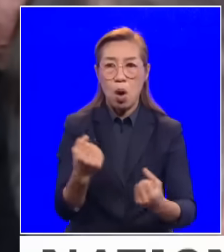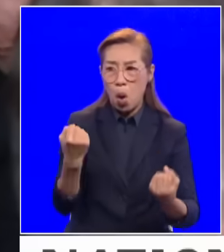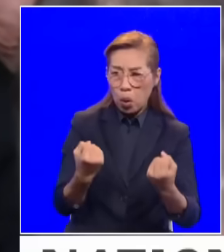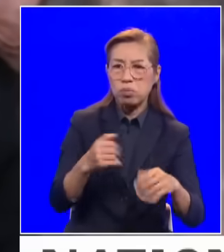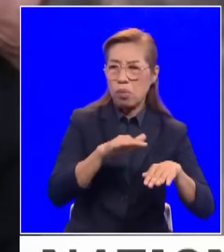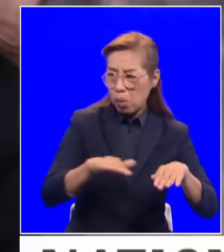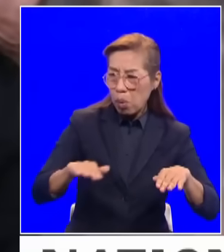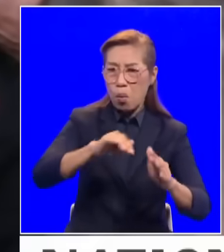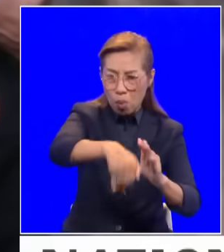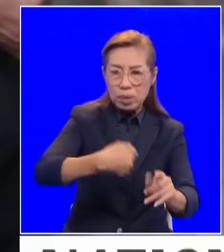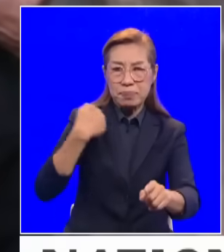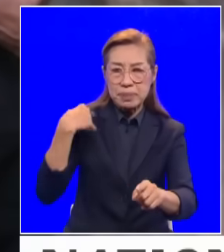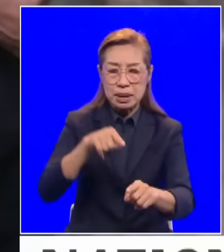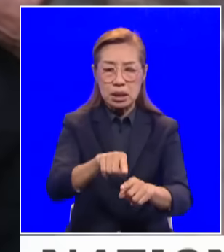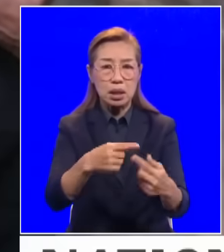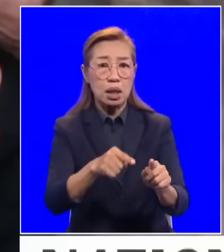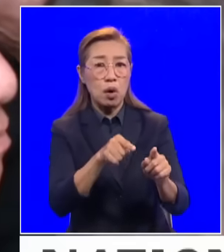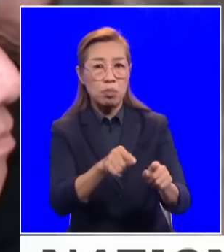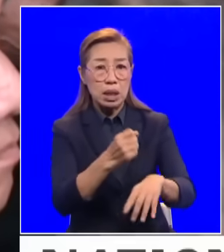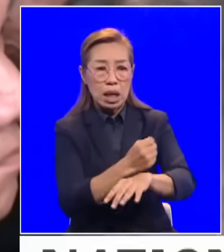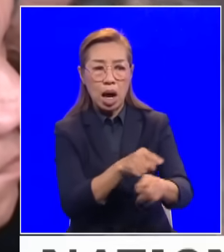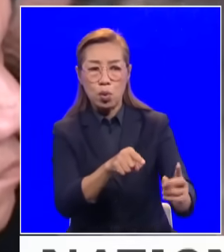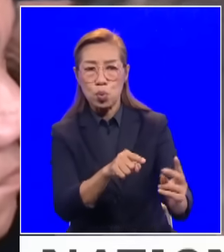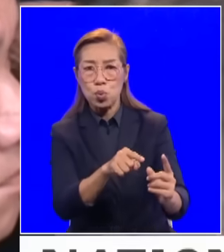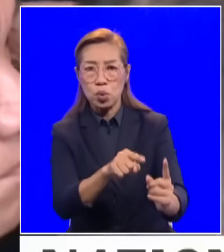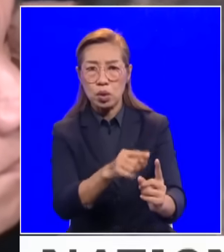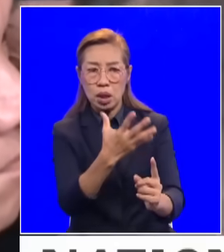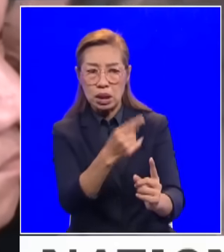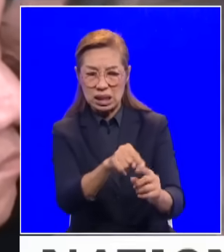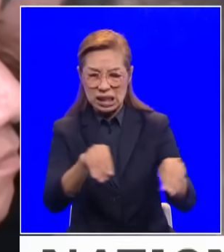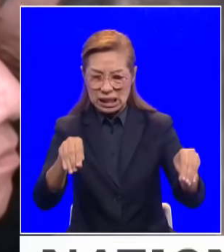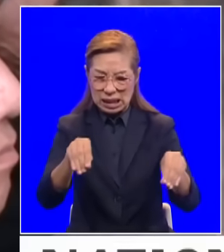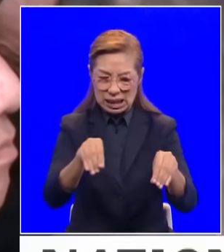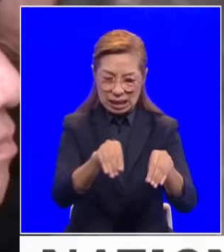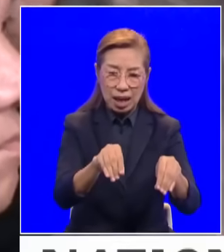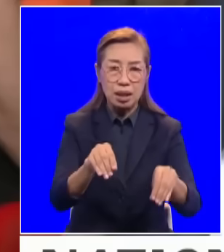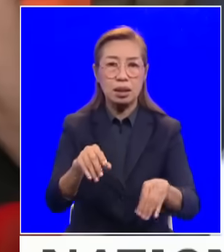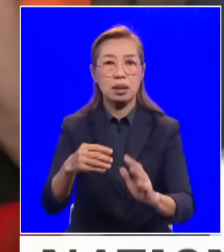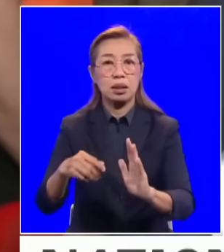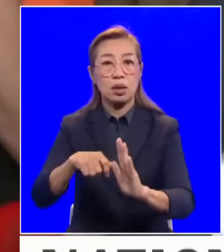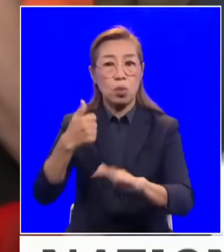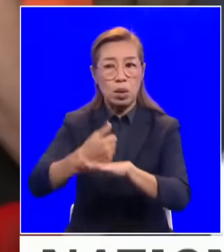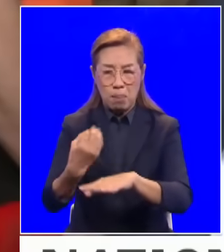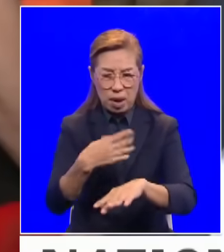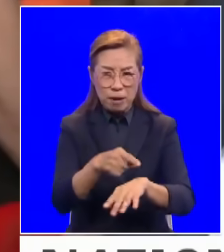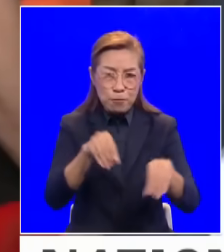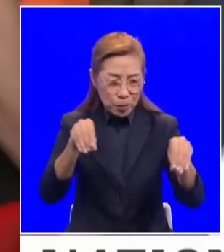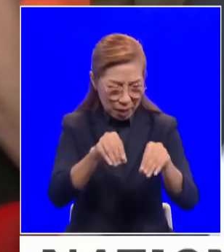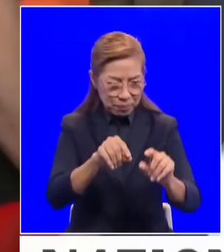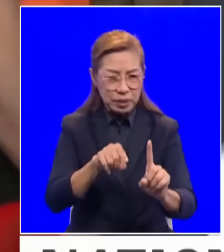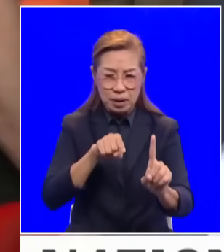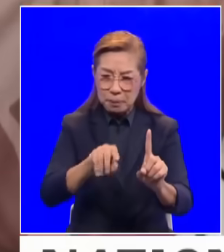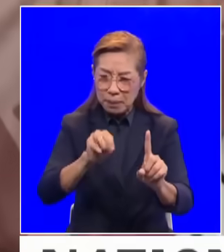จุดที่คาดว่าผู้ประสบภัยน่าจะอยู่ข้างในเนี่ยเหลือระยะห่างอย่างที่ท่านผู้ว่าบอกไปประมาณเมตรจุดเมตรกว่าๆ